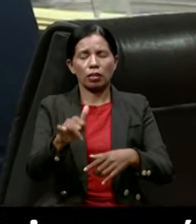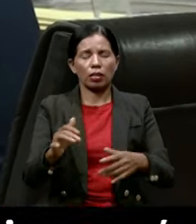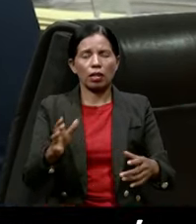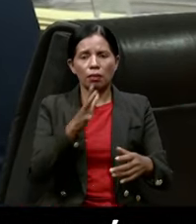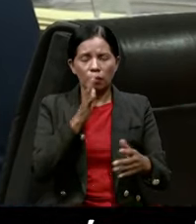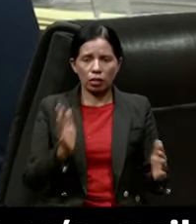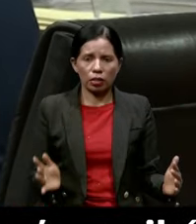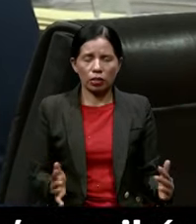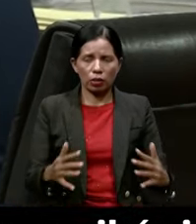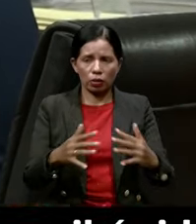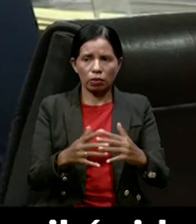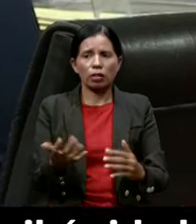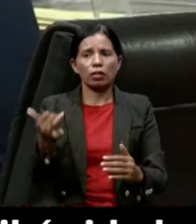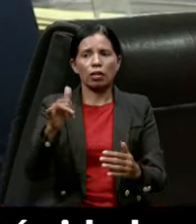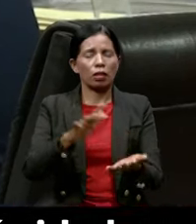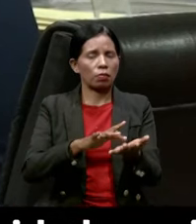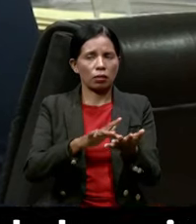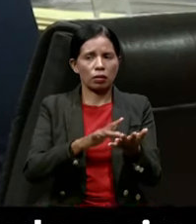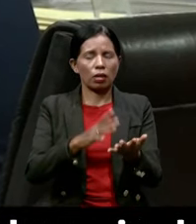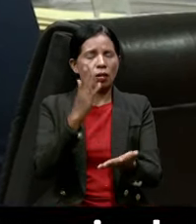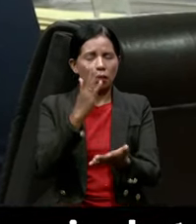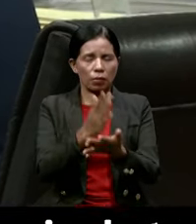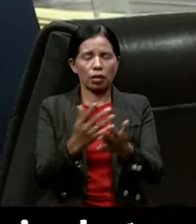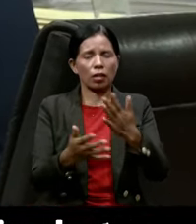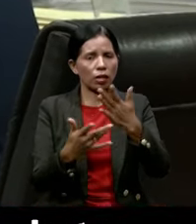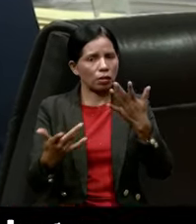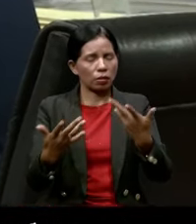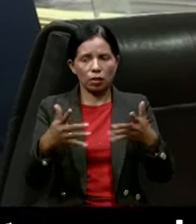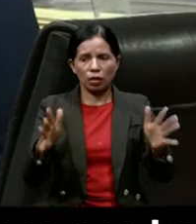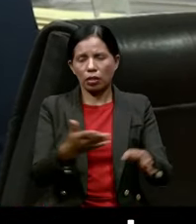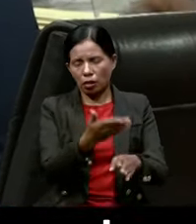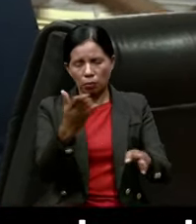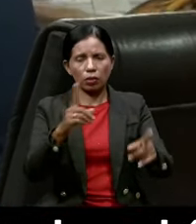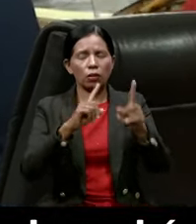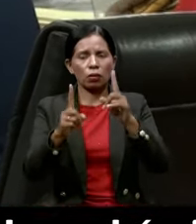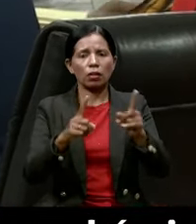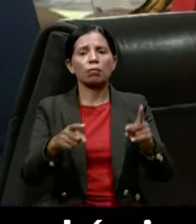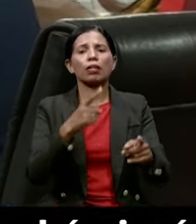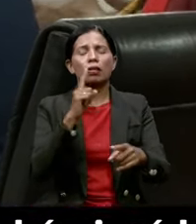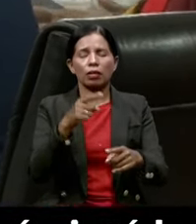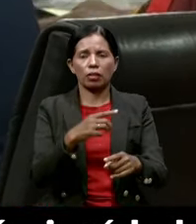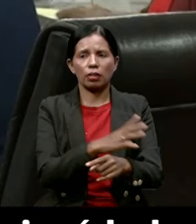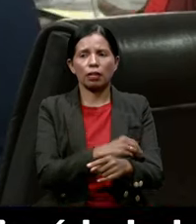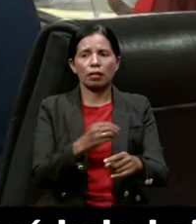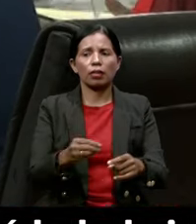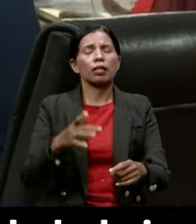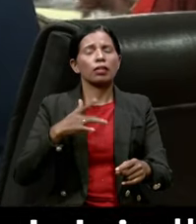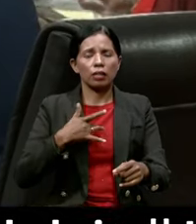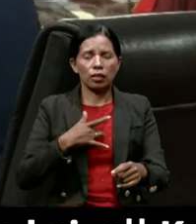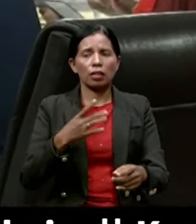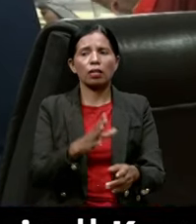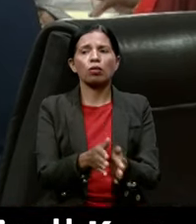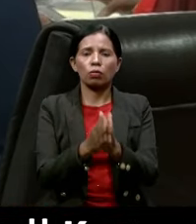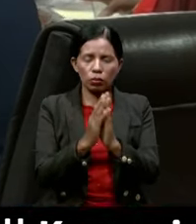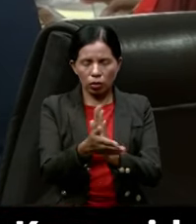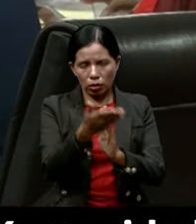sira, ai muruk nebe atu kapal rang, bosa mulai ha. Ita bosa rekuna ral dadi makin nebe. Sinti galai, khusu baita